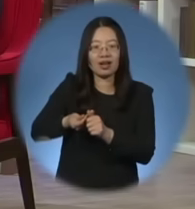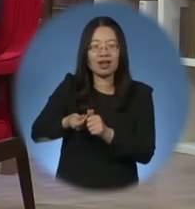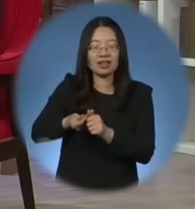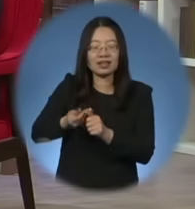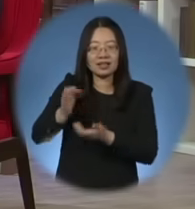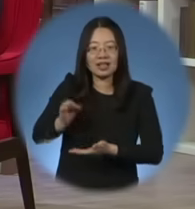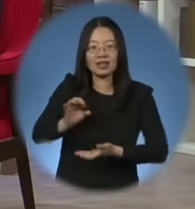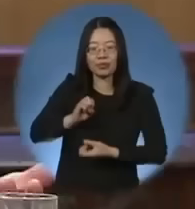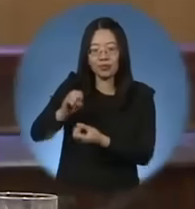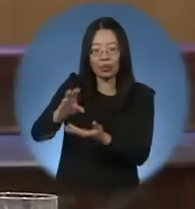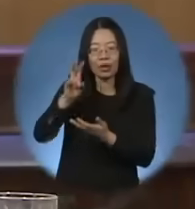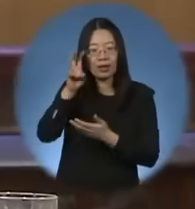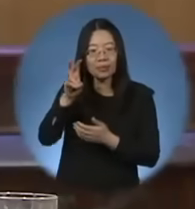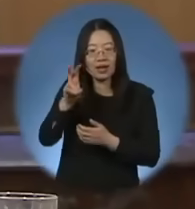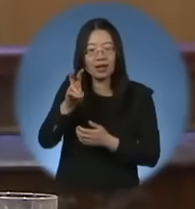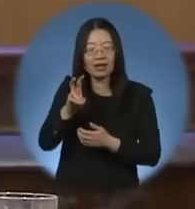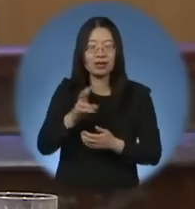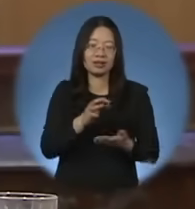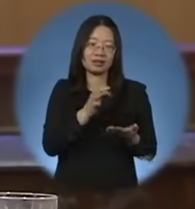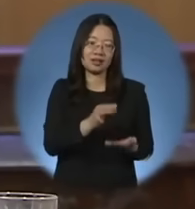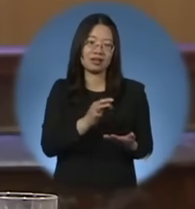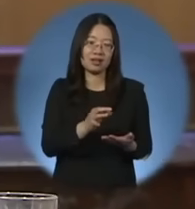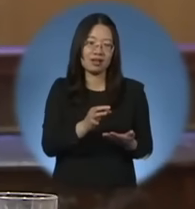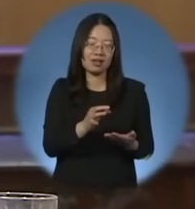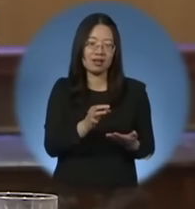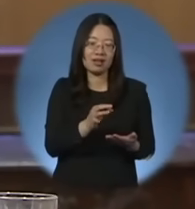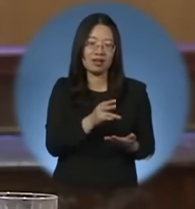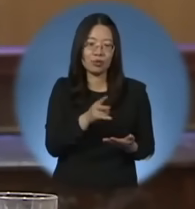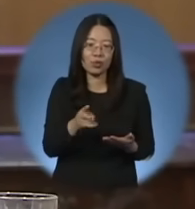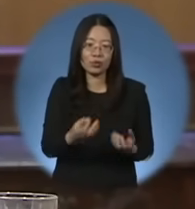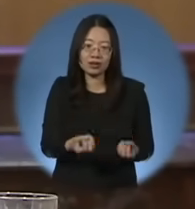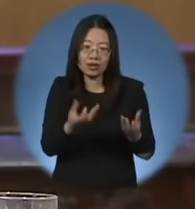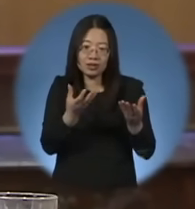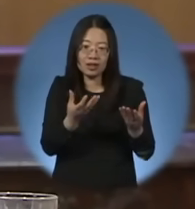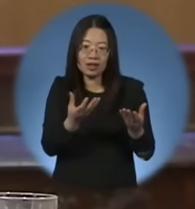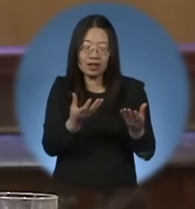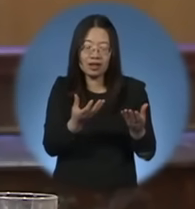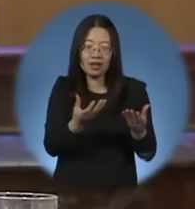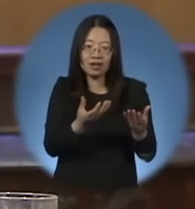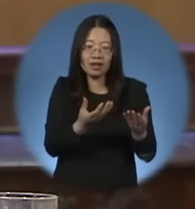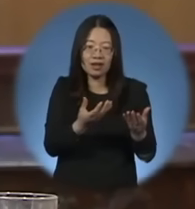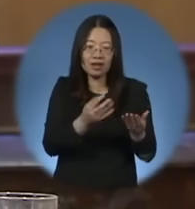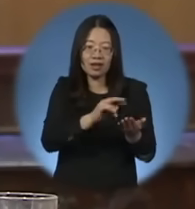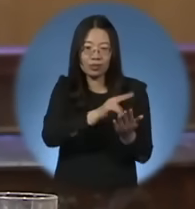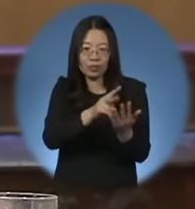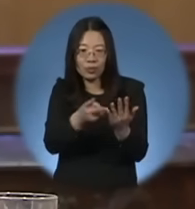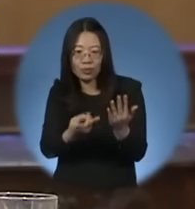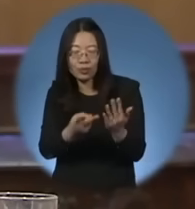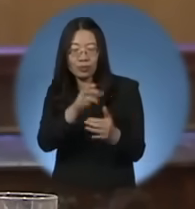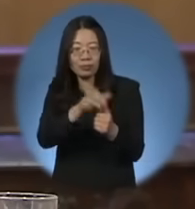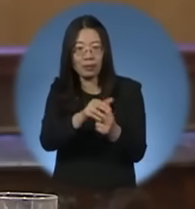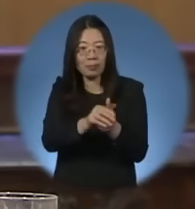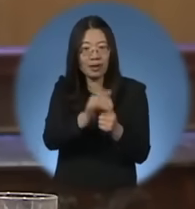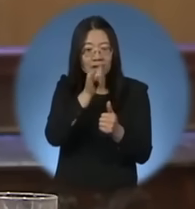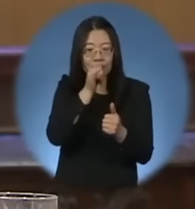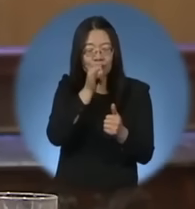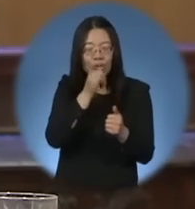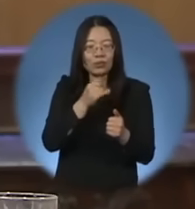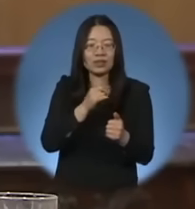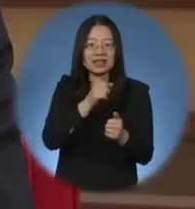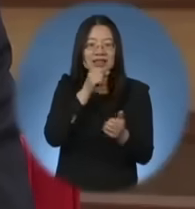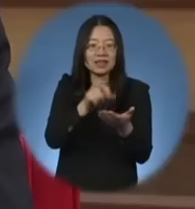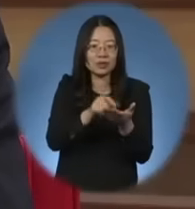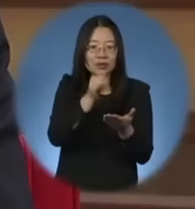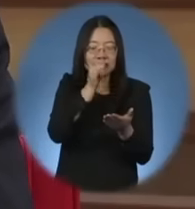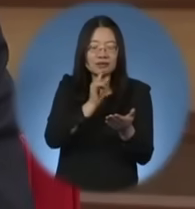말씀이신 거고 재산이 그렇다면 제사도 맞아요 돌아가면 보셨습니까 그것도 기록 남아 있어요